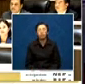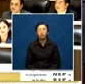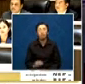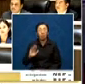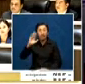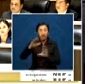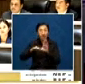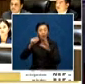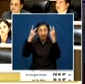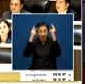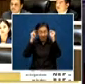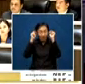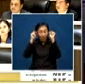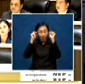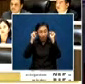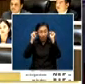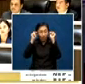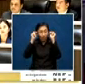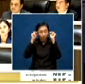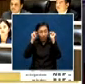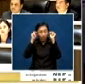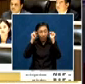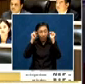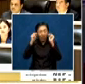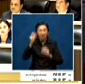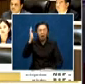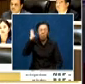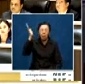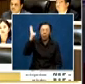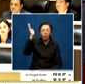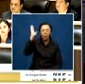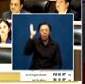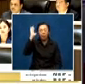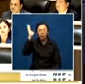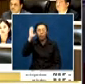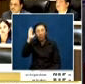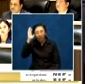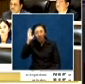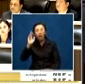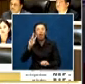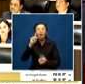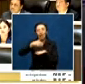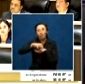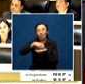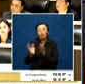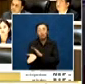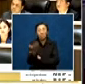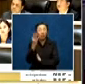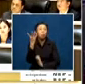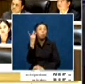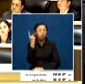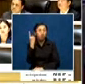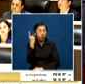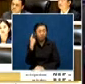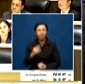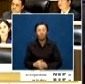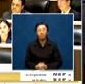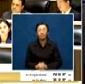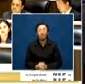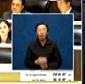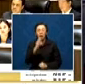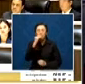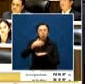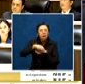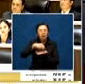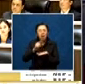ลขอลาออกเลยมีผลตั้งแต่เมื่อวานทีนี้มันเลื่อนไม่ทันมันก็จะมีสวอยู่แค่249คน